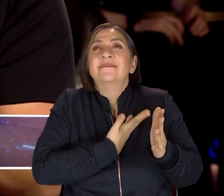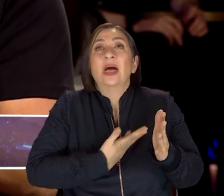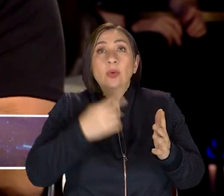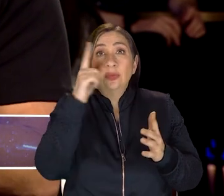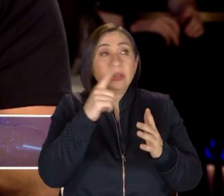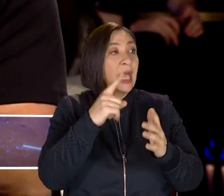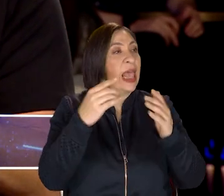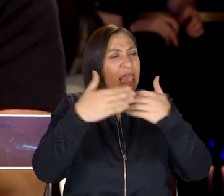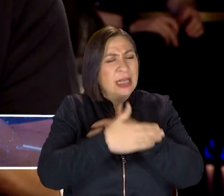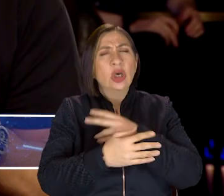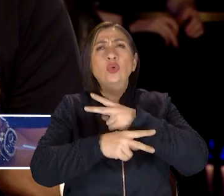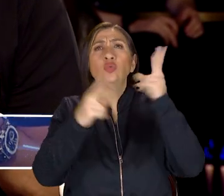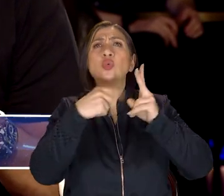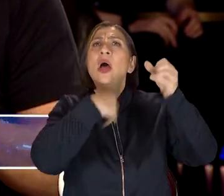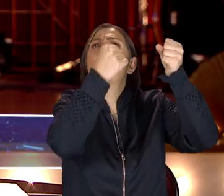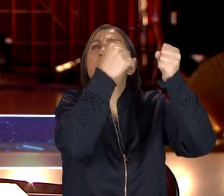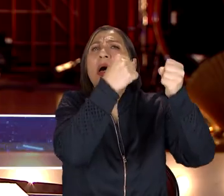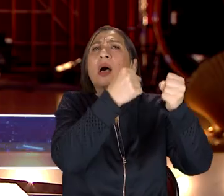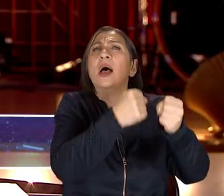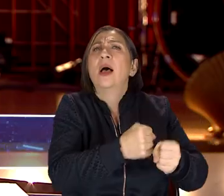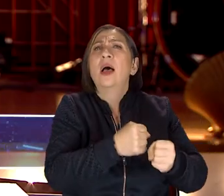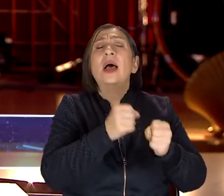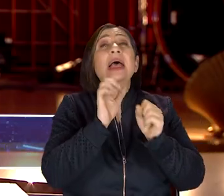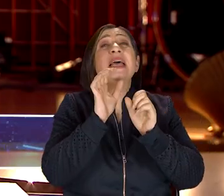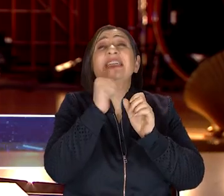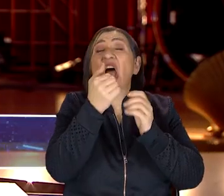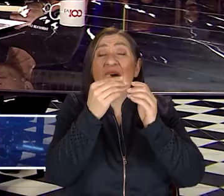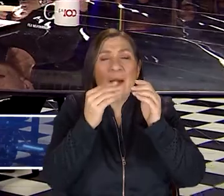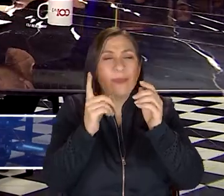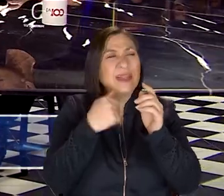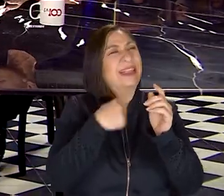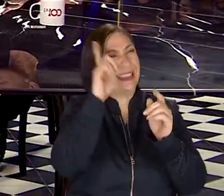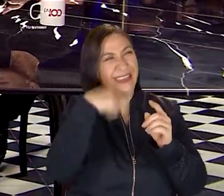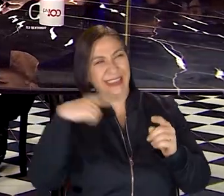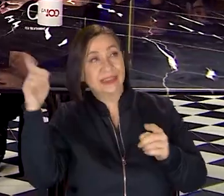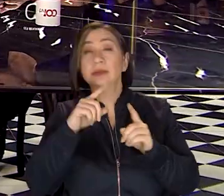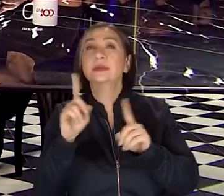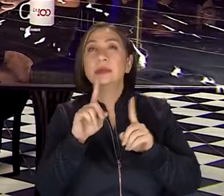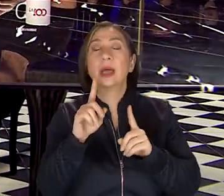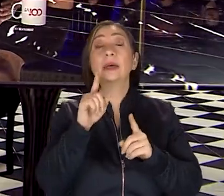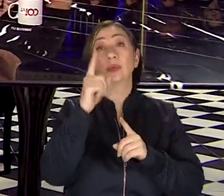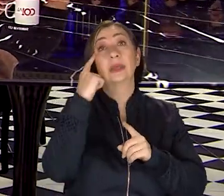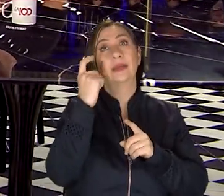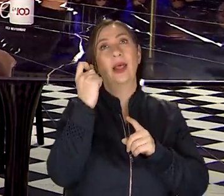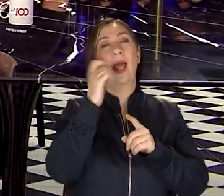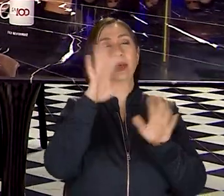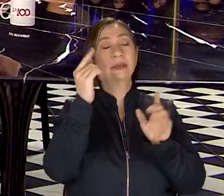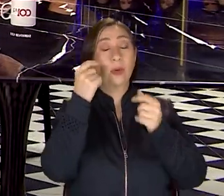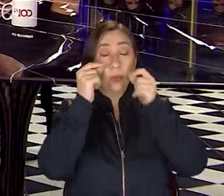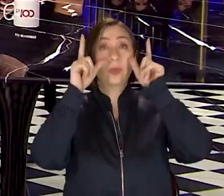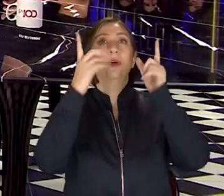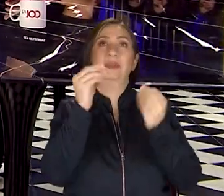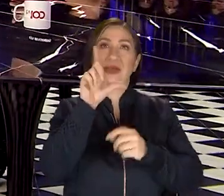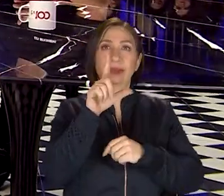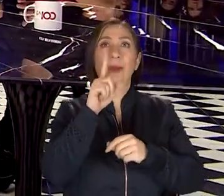bak. Gece gündüz oradayım abi. Non stop oradayım. Sürekli oradayım. Bence ilham verici olan bu. Yani en sonunda